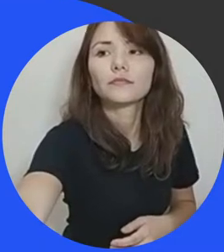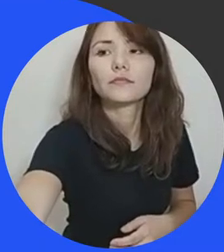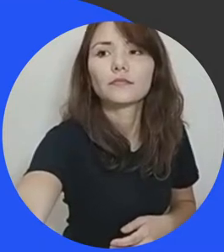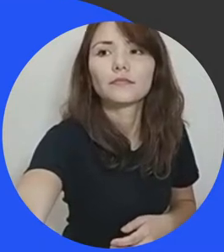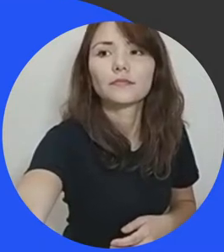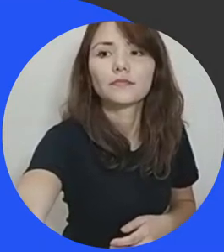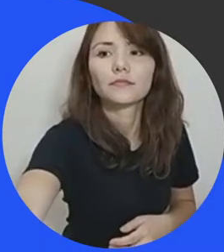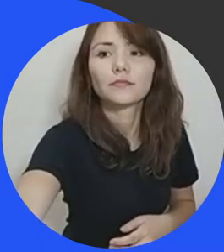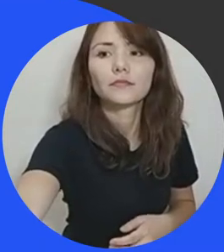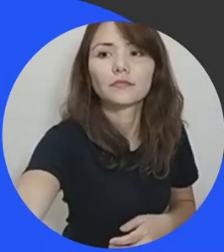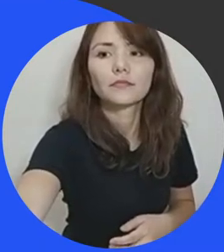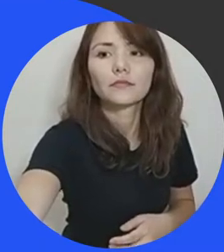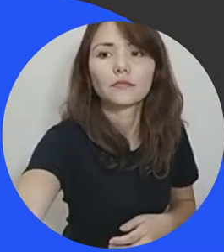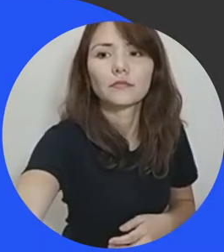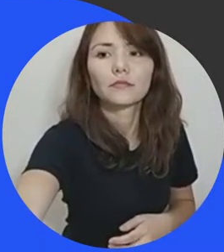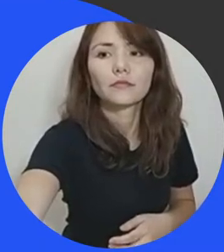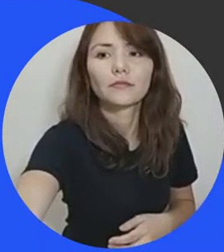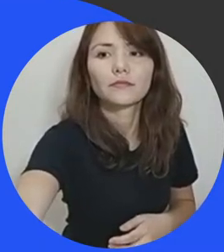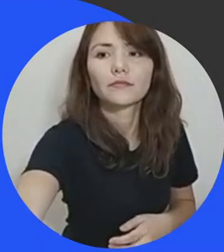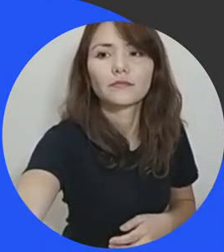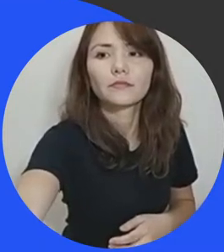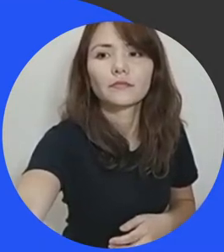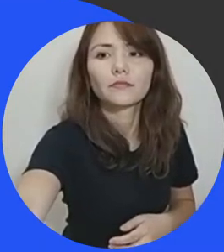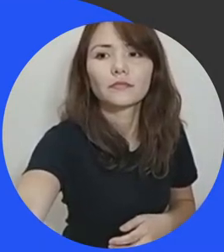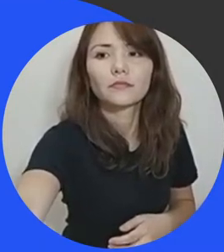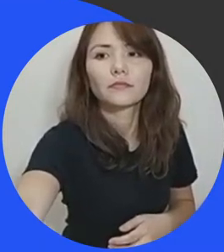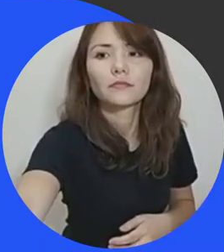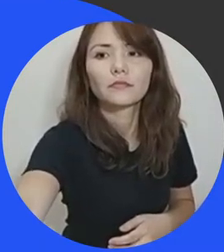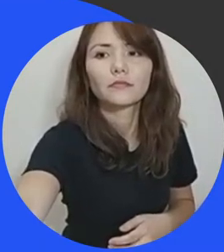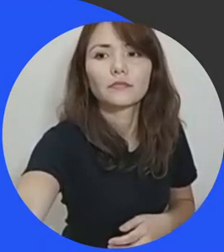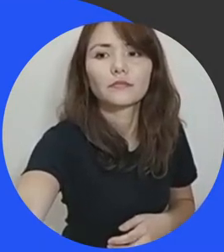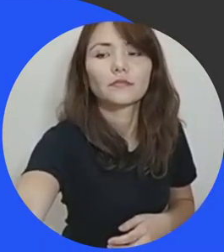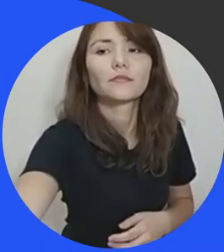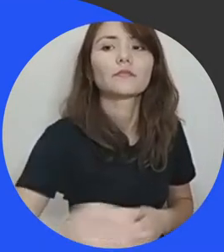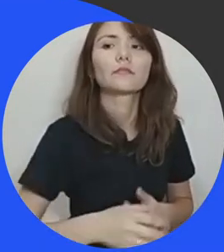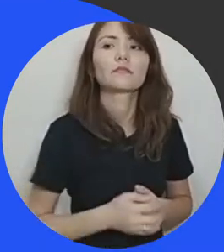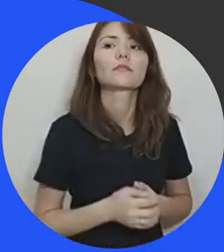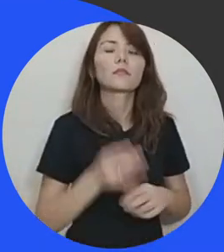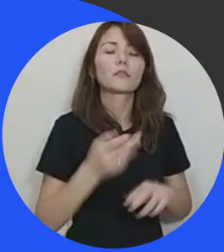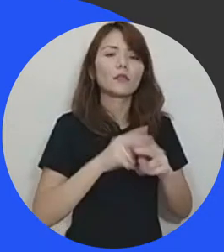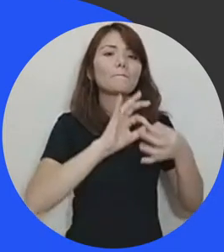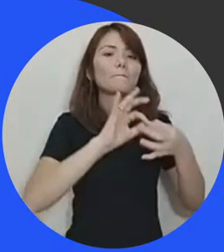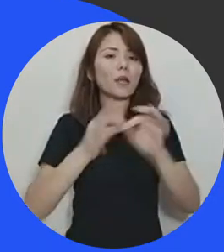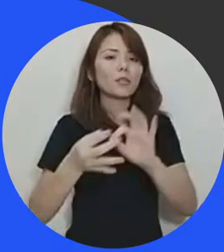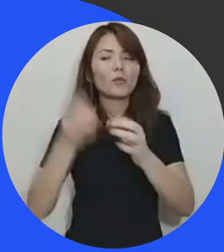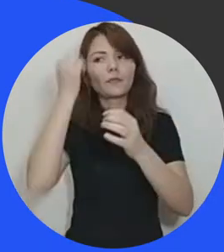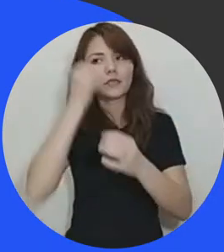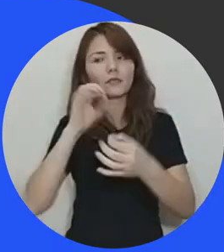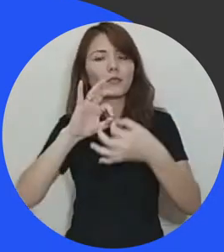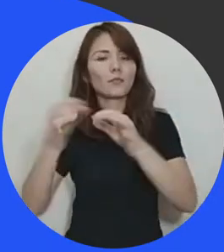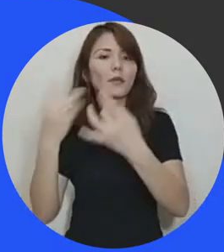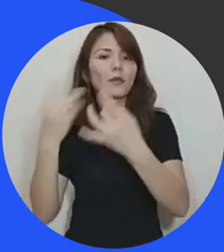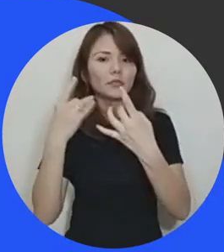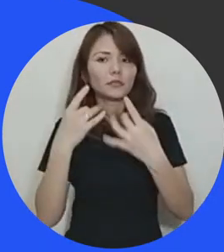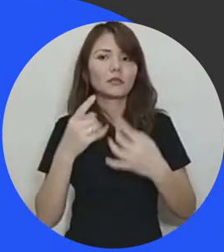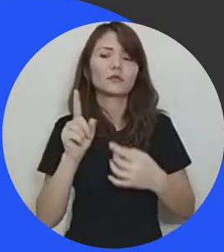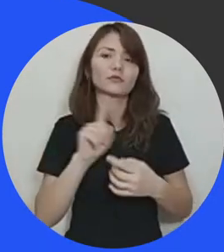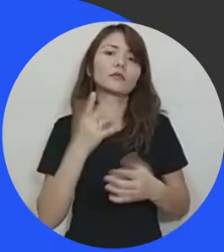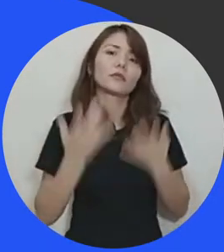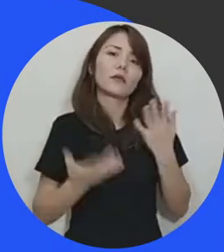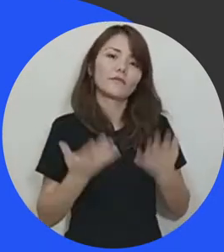зритель, уважаемого профессора Томаса Коннора за такое подробное объяснение и за,